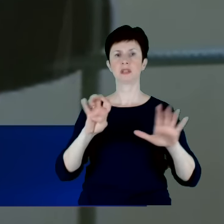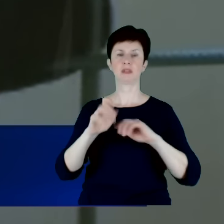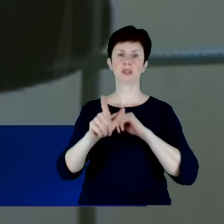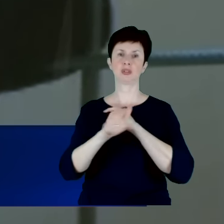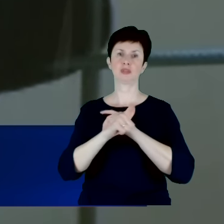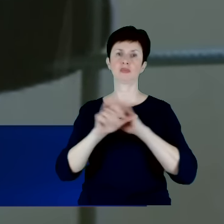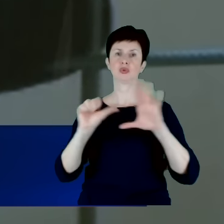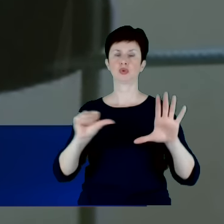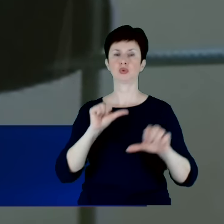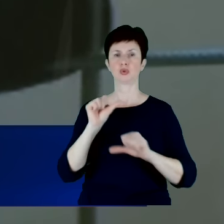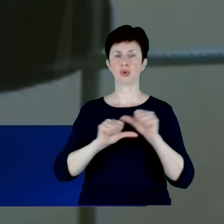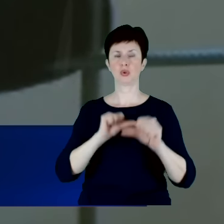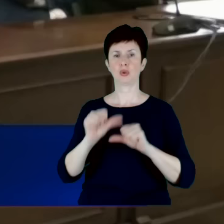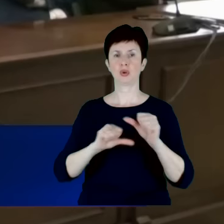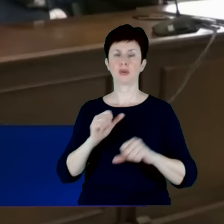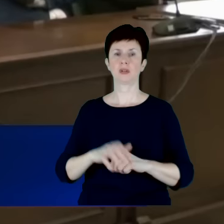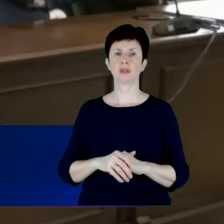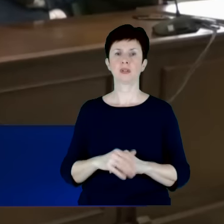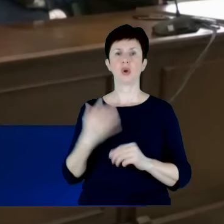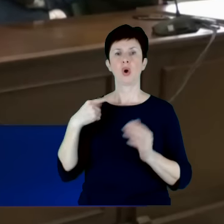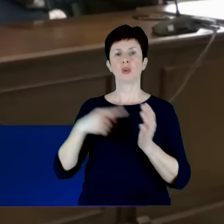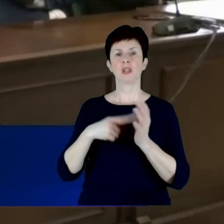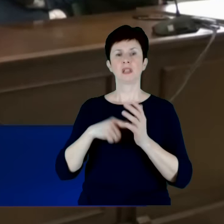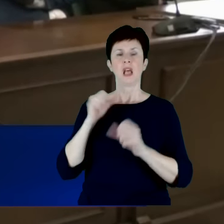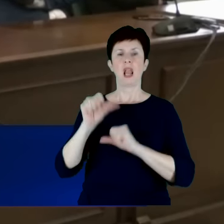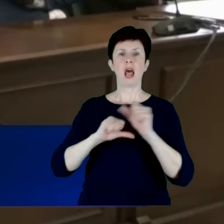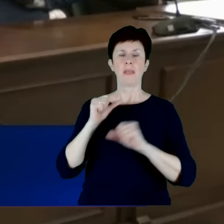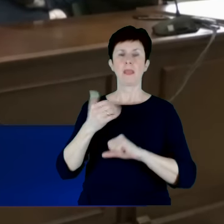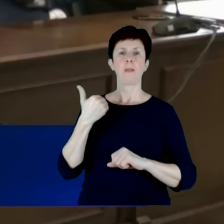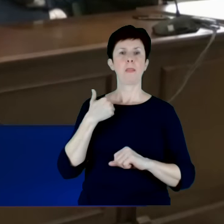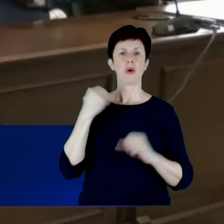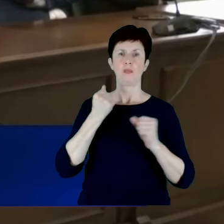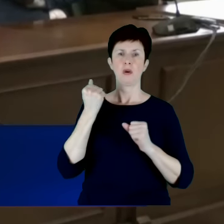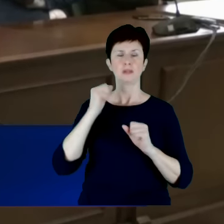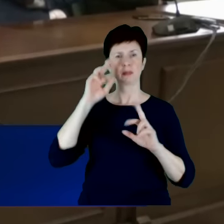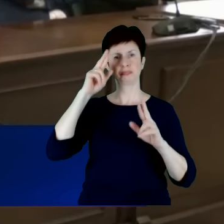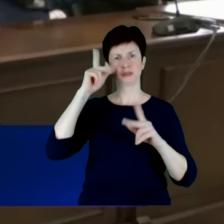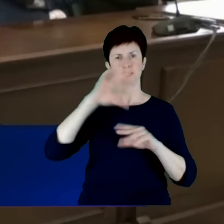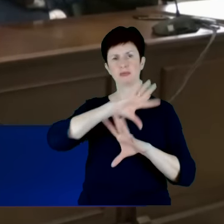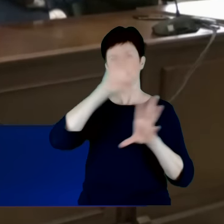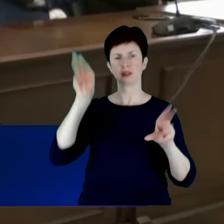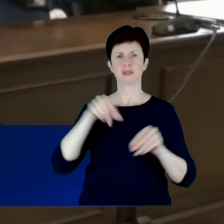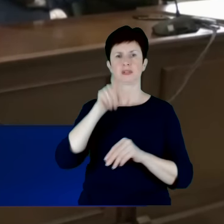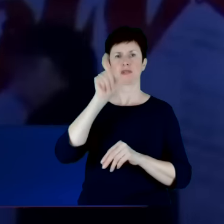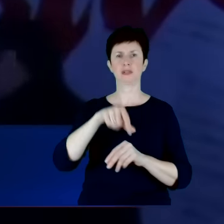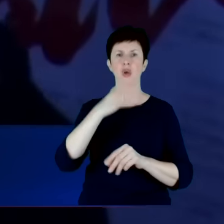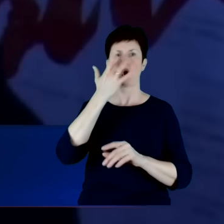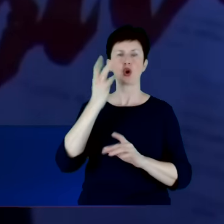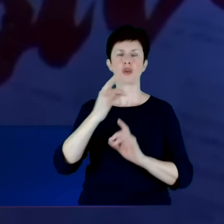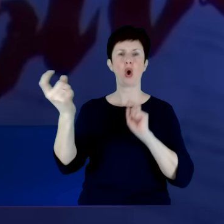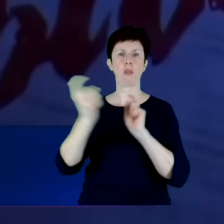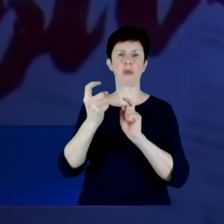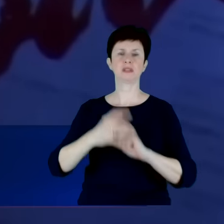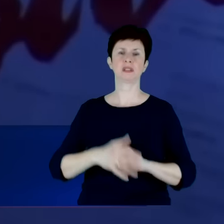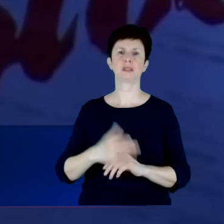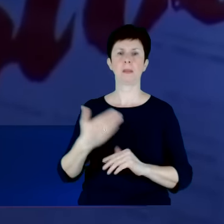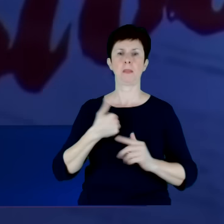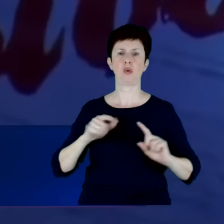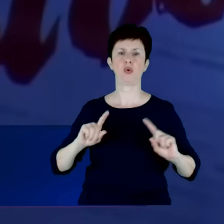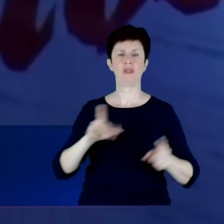1976 roku. W ostatnich latach był najbardziej rozpoznawalnym rosyjskim opozycjonistą. Organizował